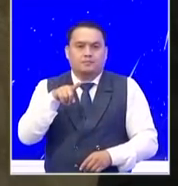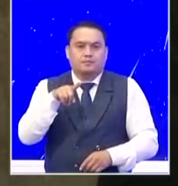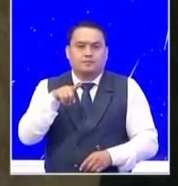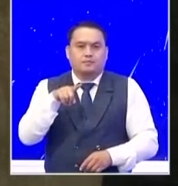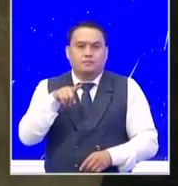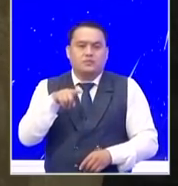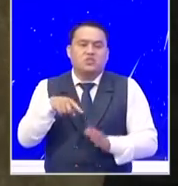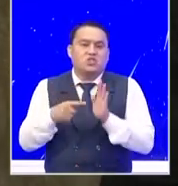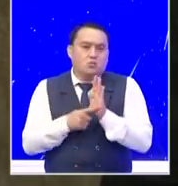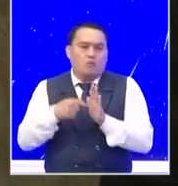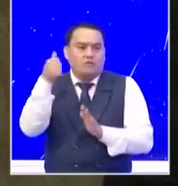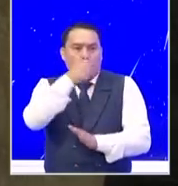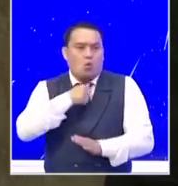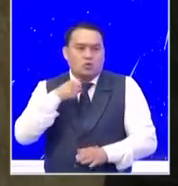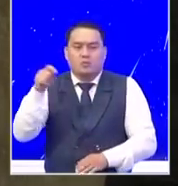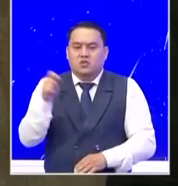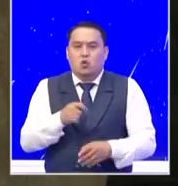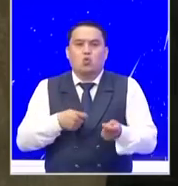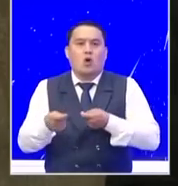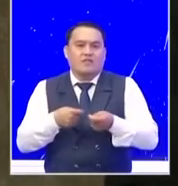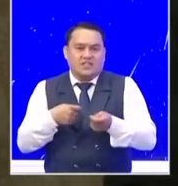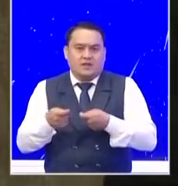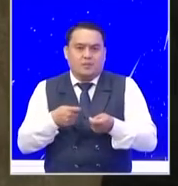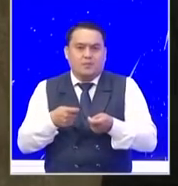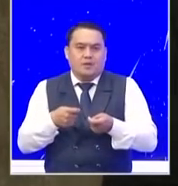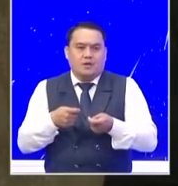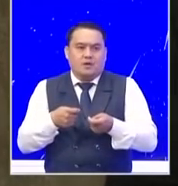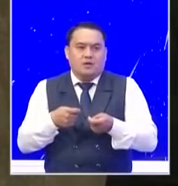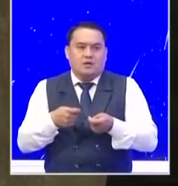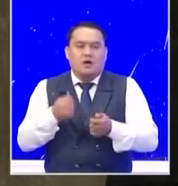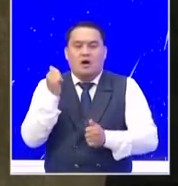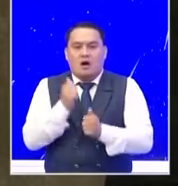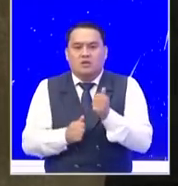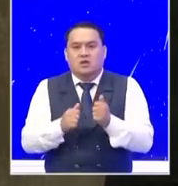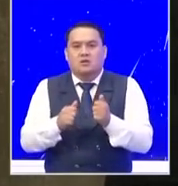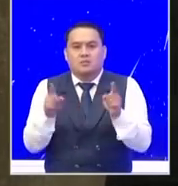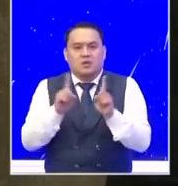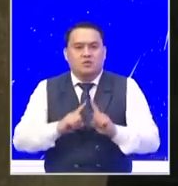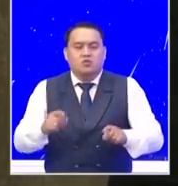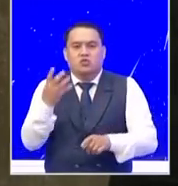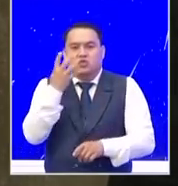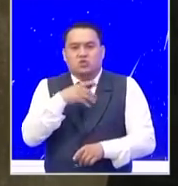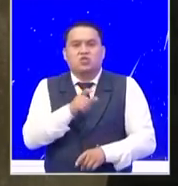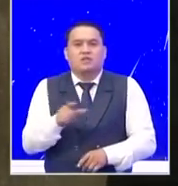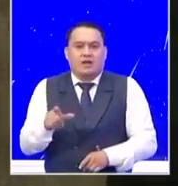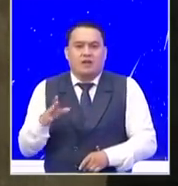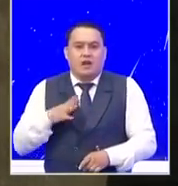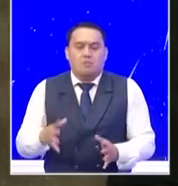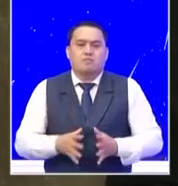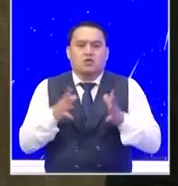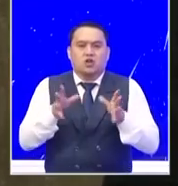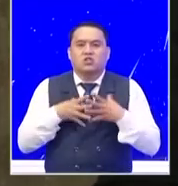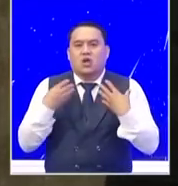с 2007 года, как он пришел к нам руководителем, наверное, он стал каждому из нас по-своему близким человеком, потому что телевидение – это большая